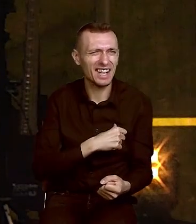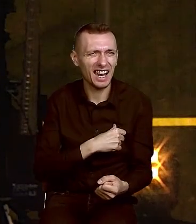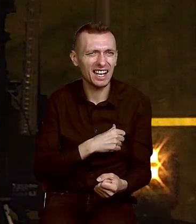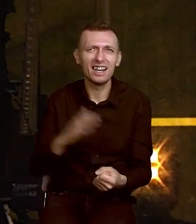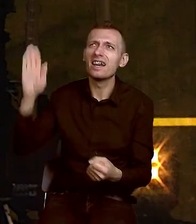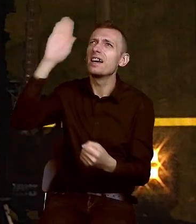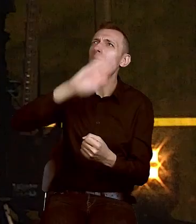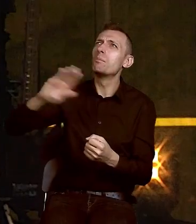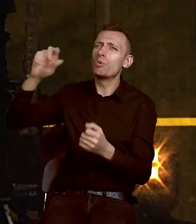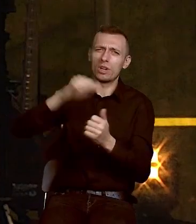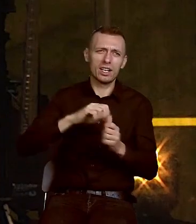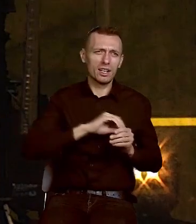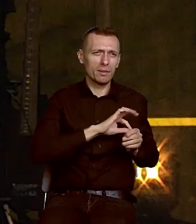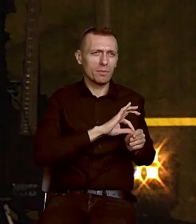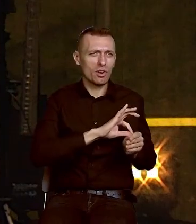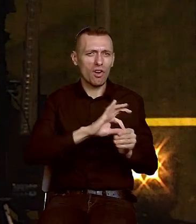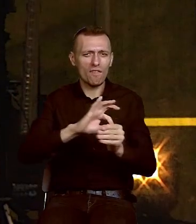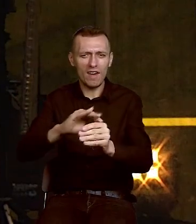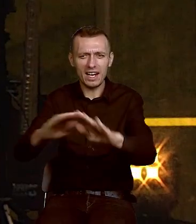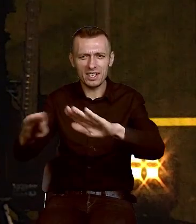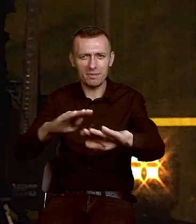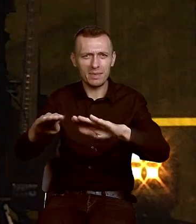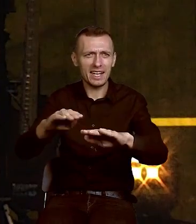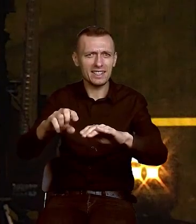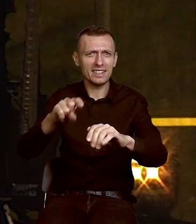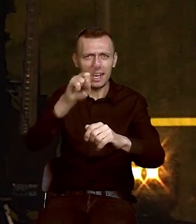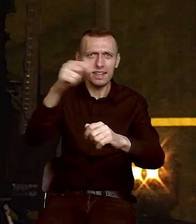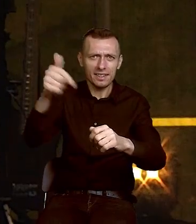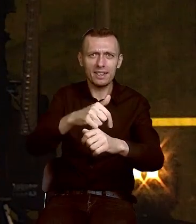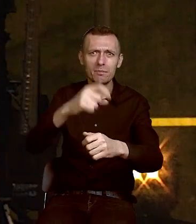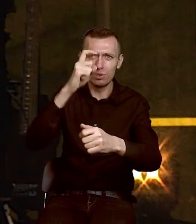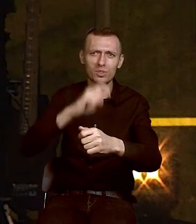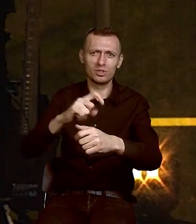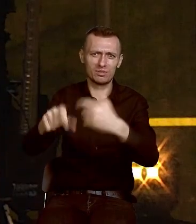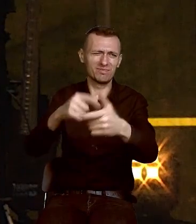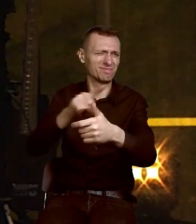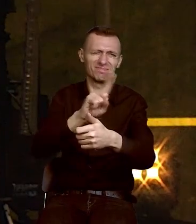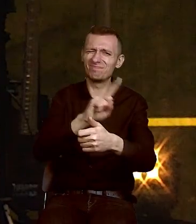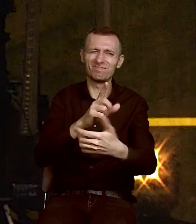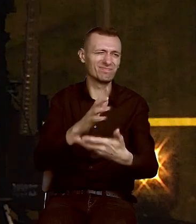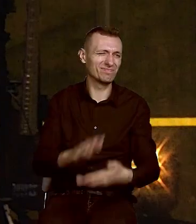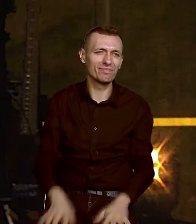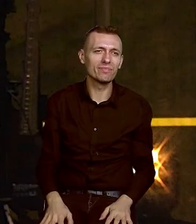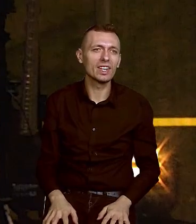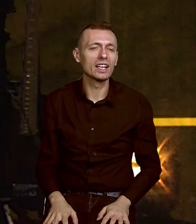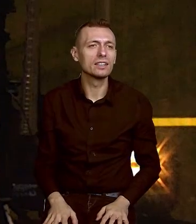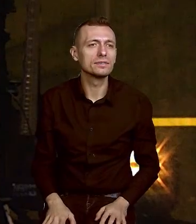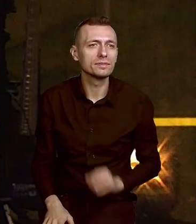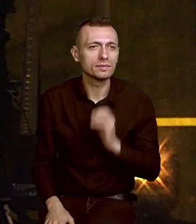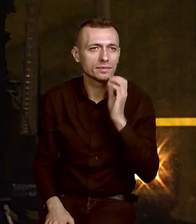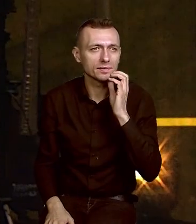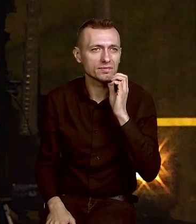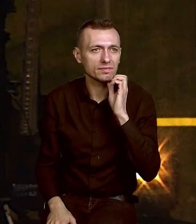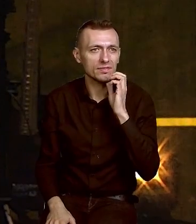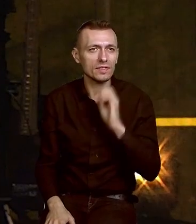zmuszony czynić zło. Możesz znaleźć się w trudnej sytuacji i pod presją możesz zdecydować